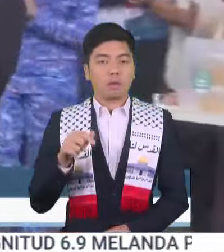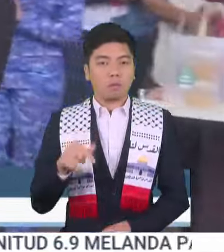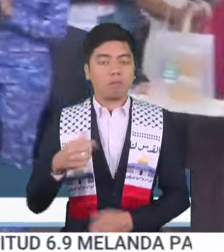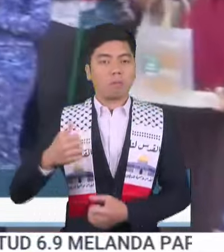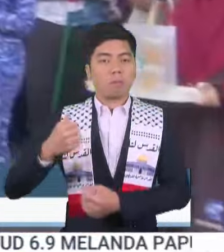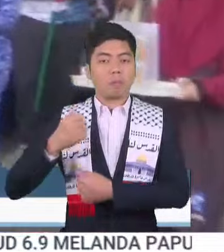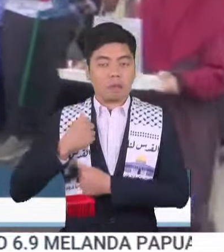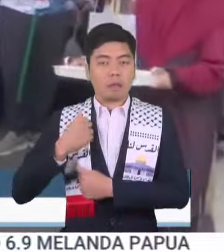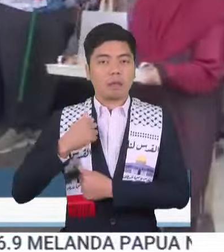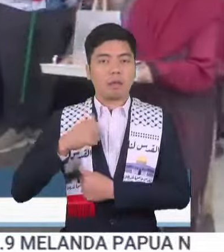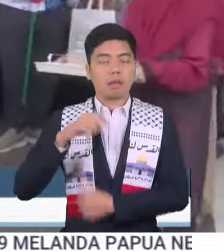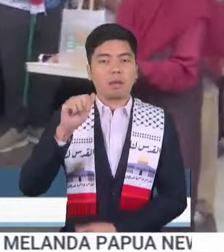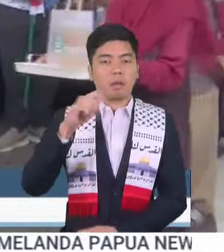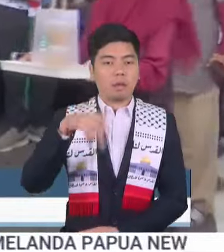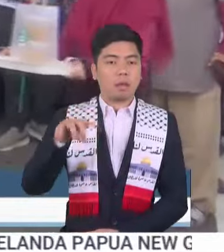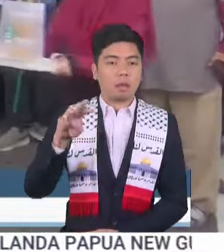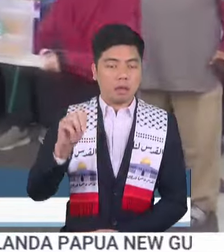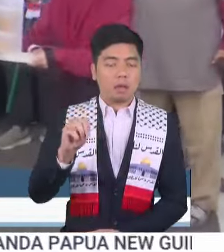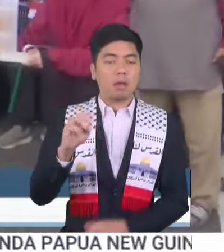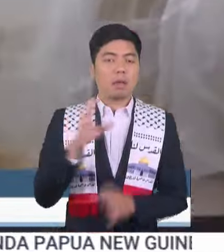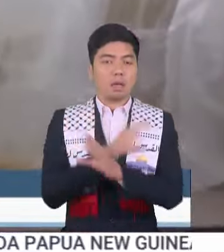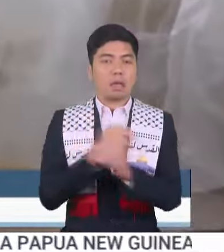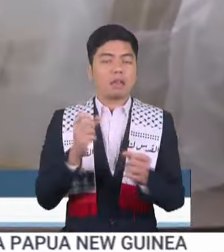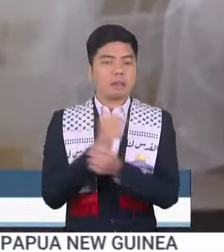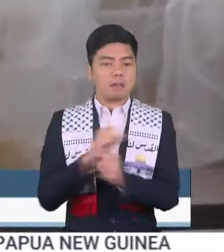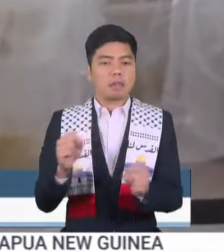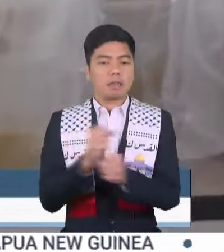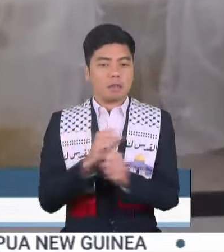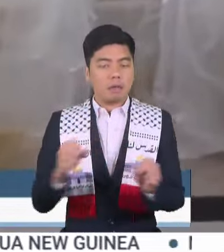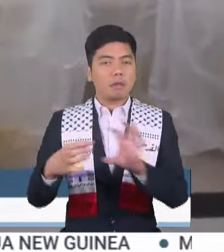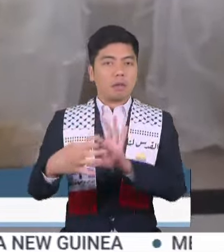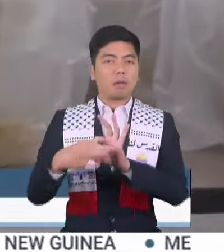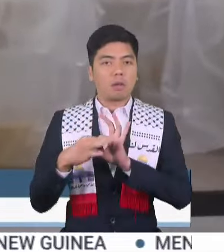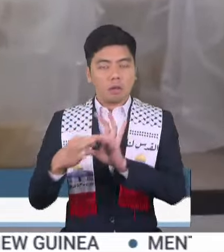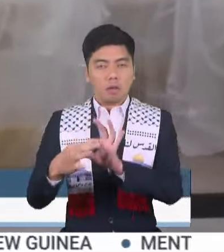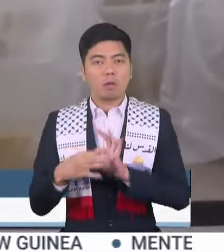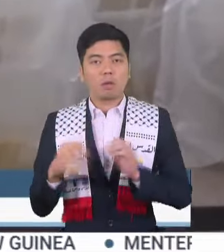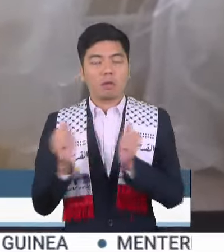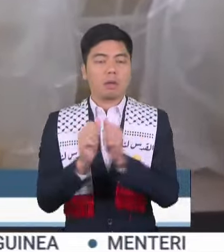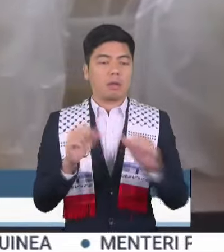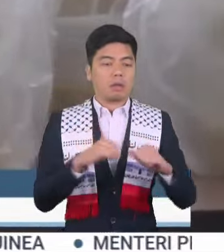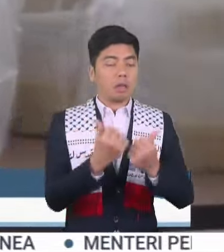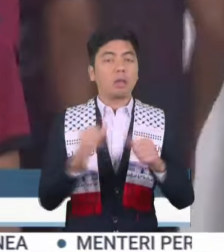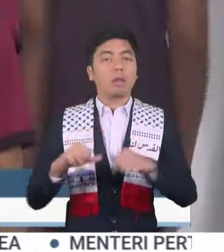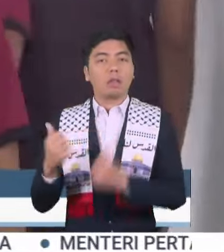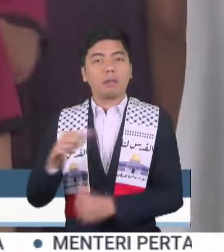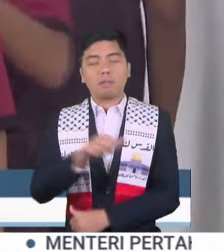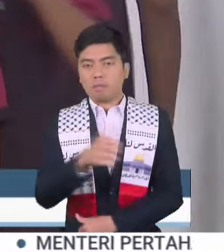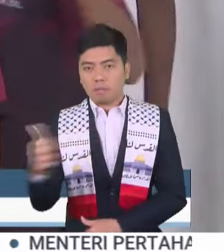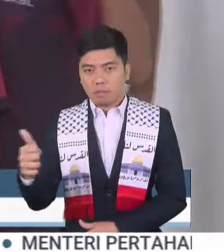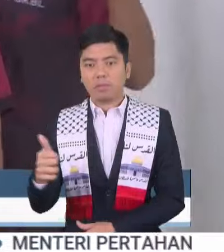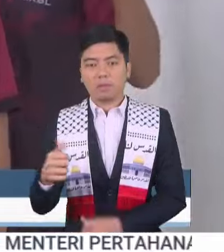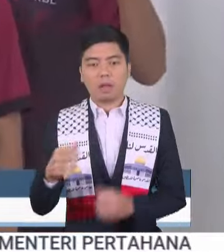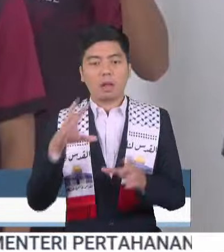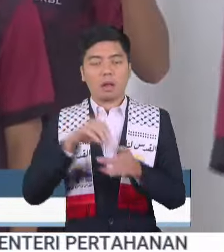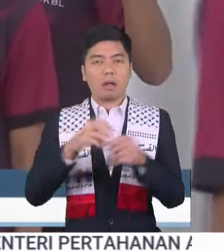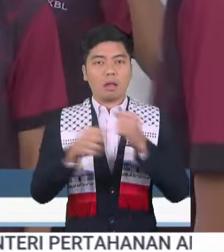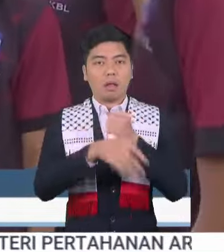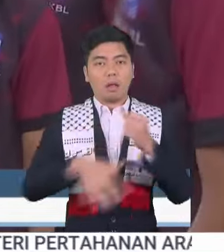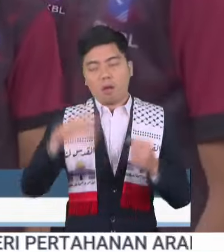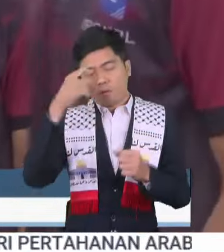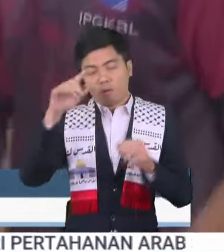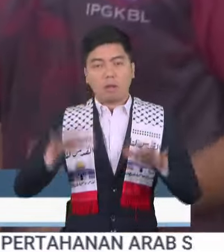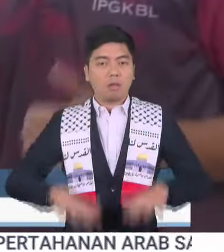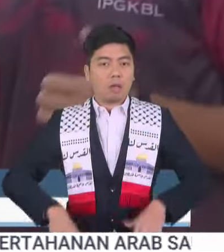Angkatan Pertahanan Awam Malaysia APM Sarawak bersiap siaga bekerjasama dengan agensi-agensi lain di bawah jawatan kuasa pengurusan bencana